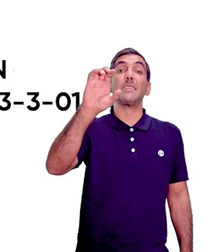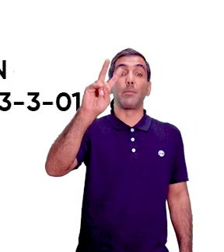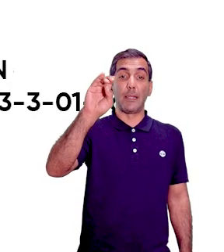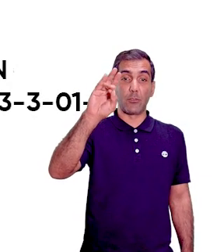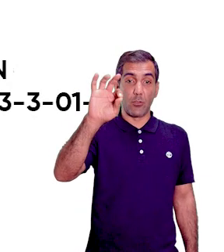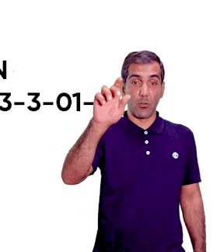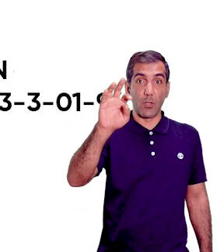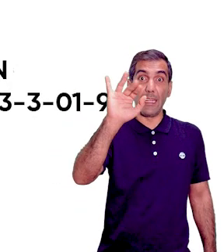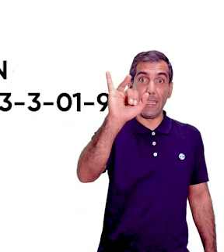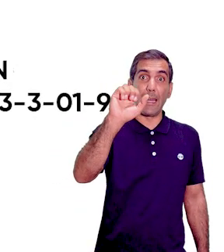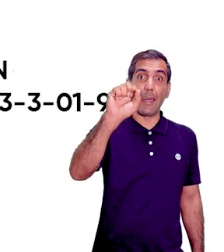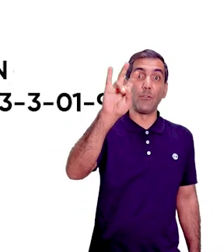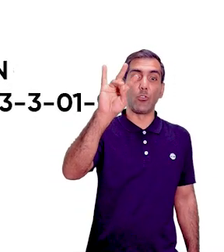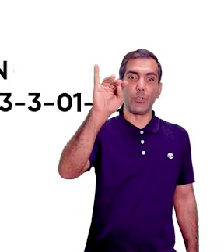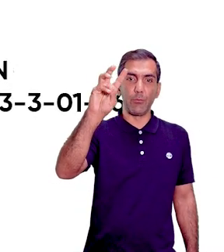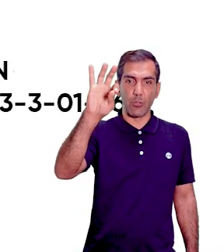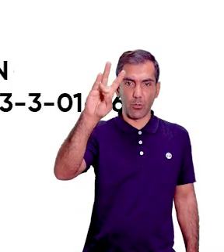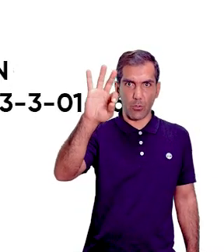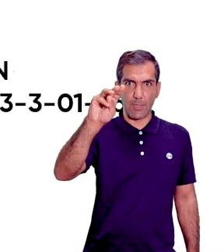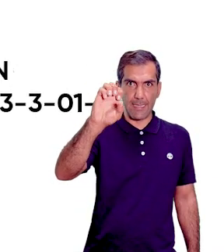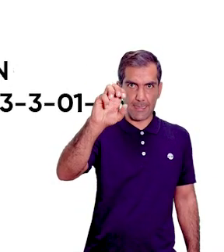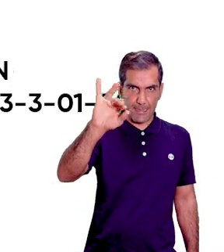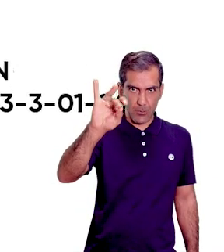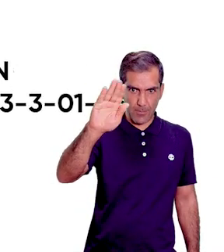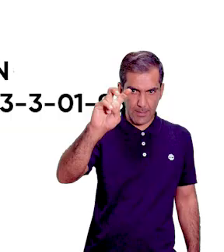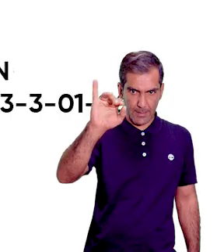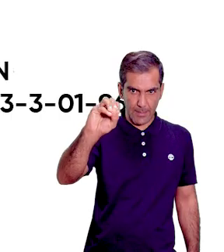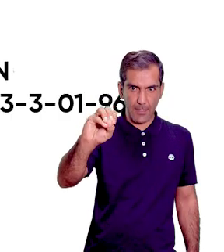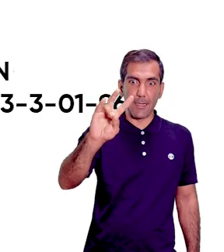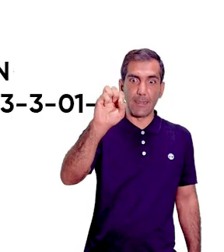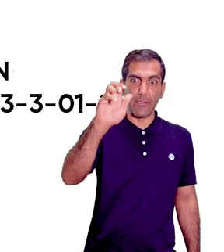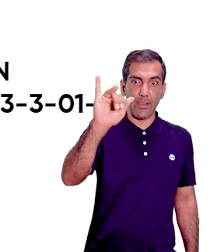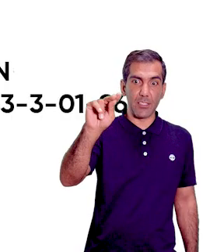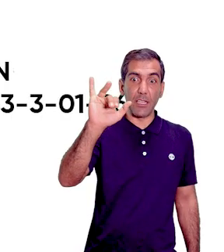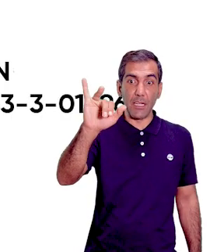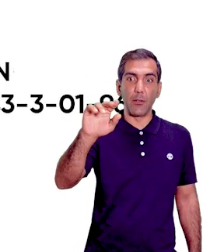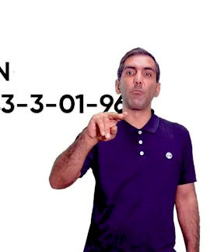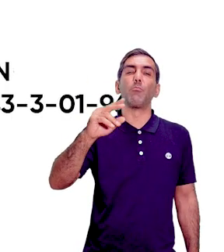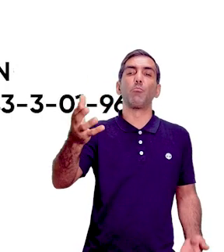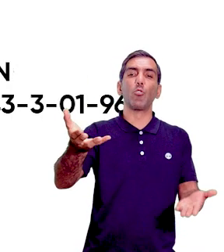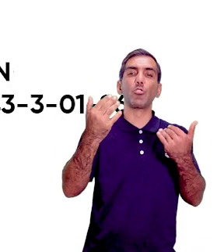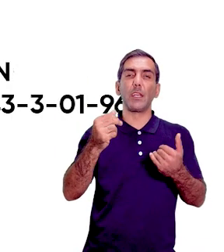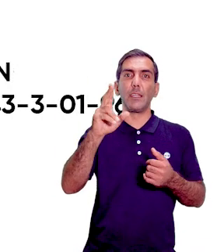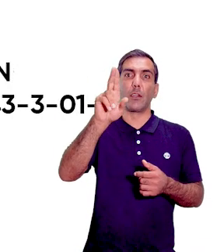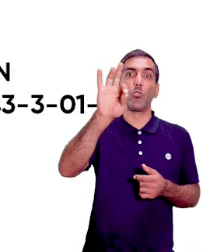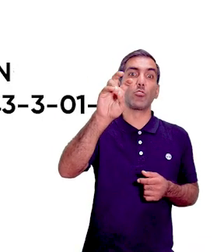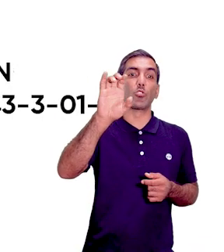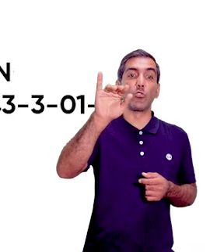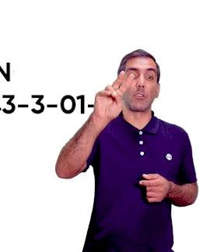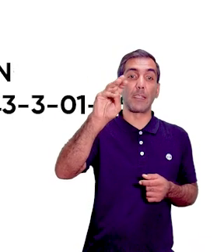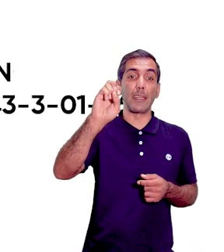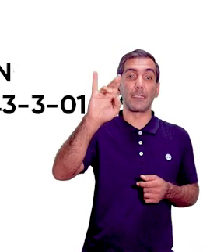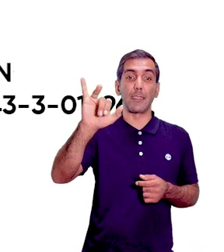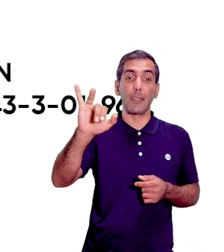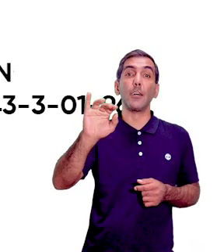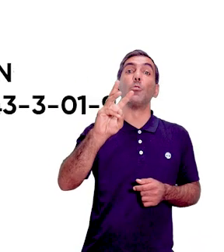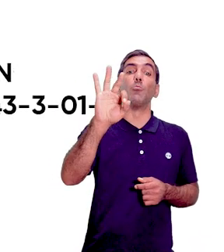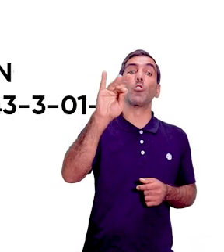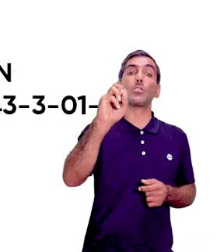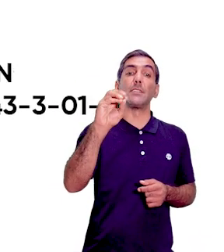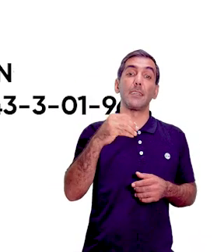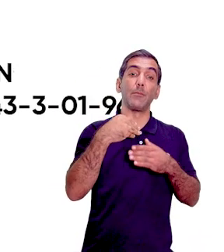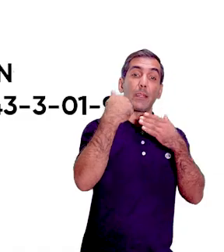ýokanjy boýunça mugut we gizlin test tapşyrmak, maslahat almak üçin Türkmenistanyna AIDS'yň öňüne alyş